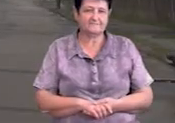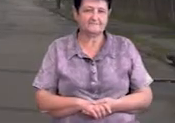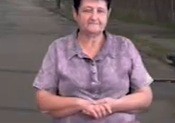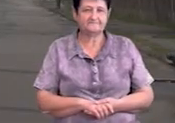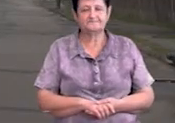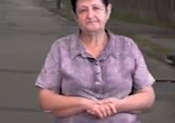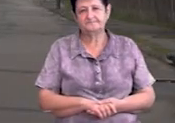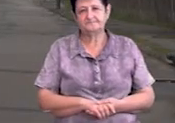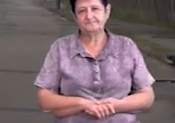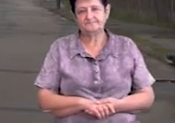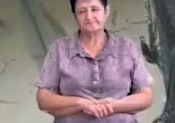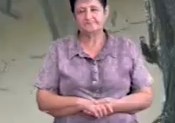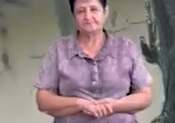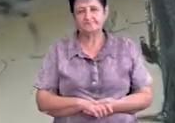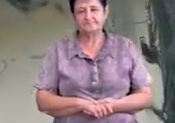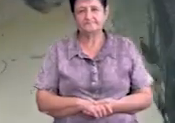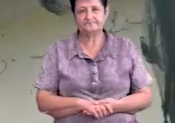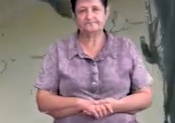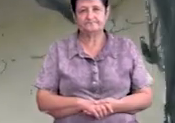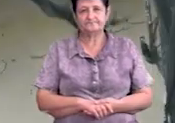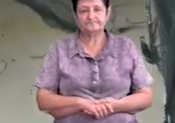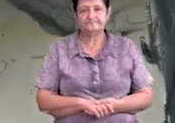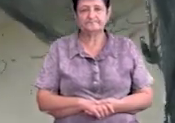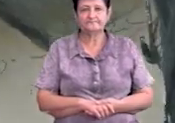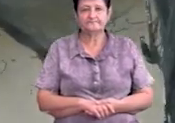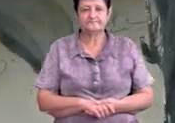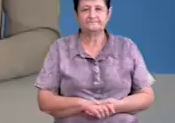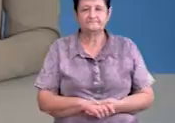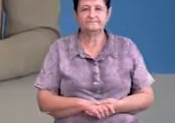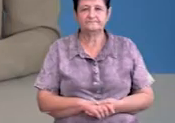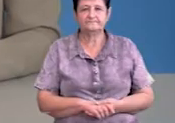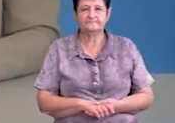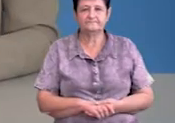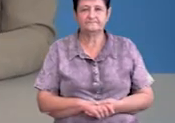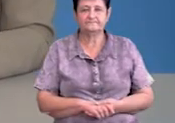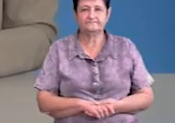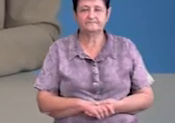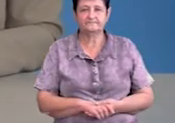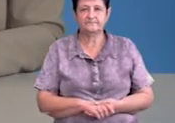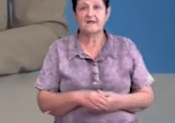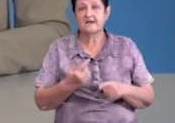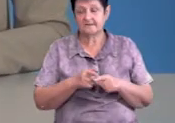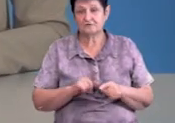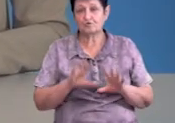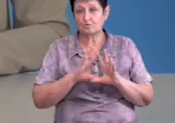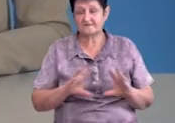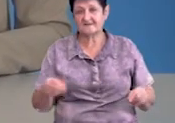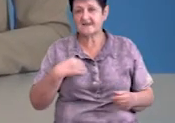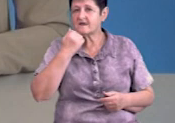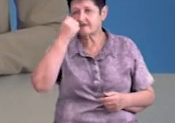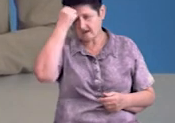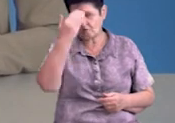Анастасія Лоза, Олександр Поліщук та Роман Закревський. Новини на Суспільному. На цьому у мене все. Я дякую вам,